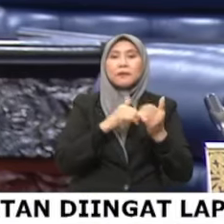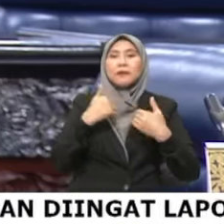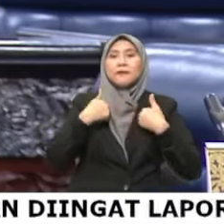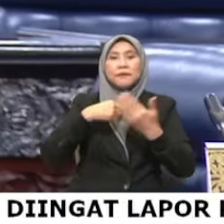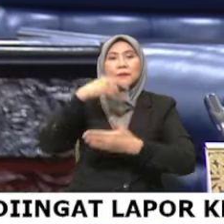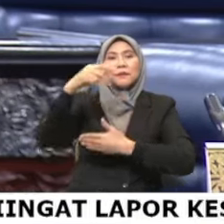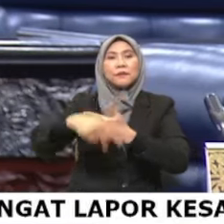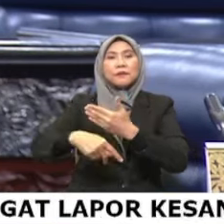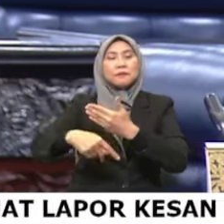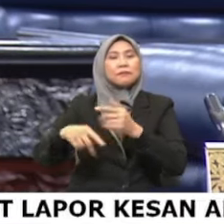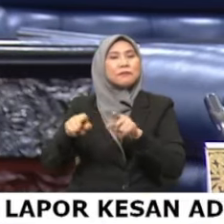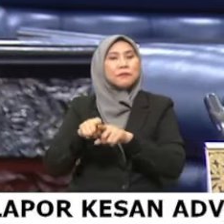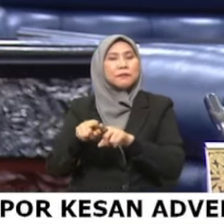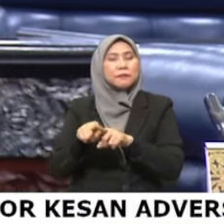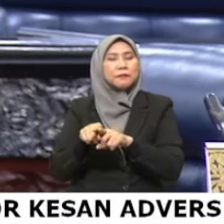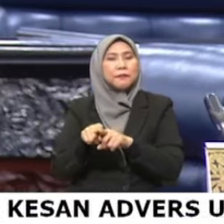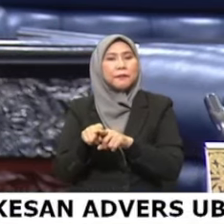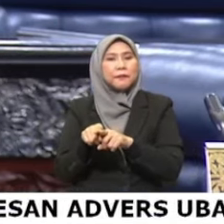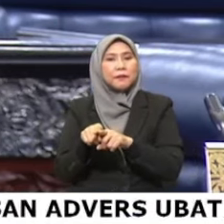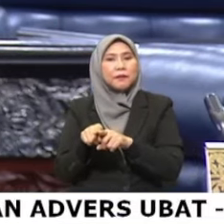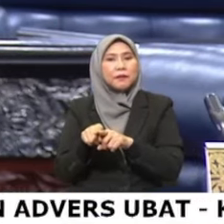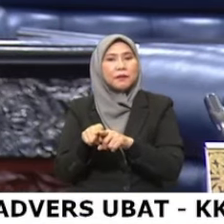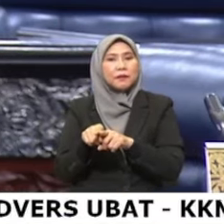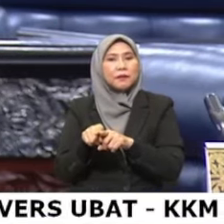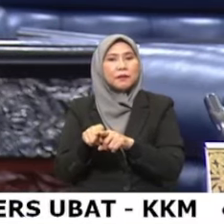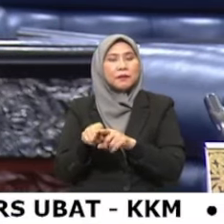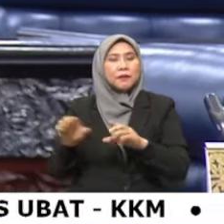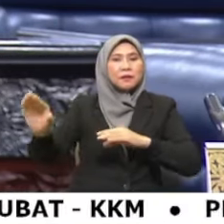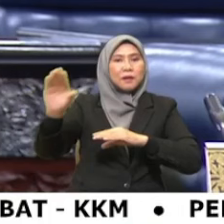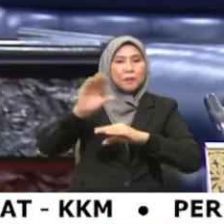program semacam what they call